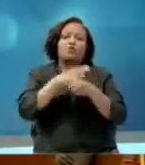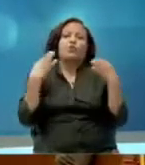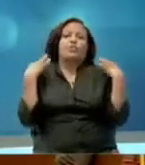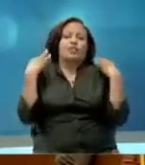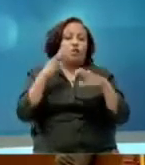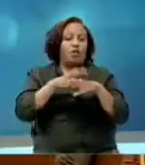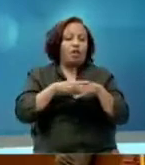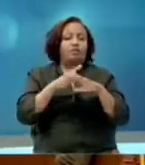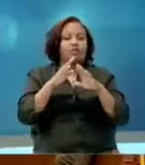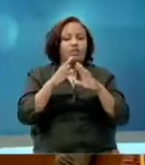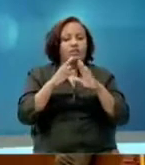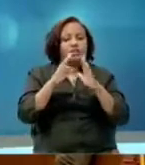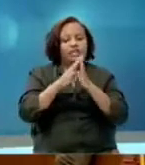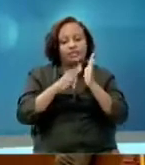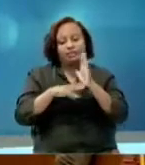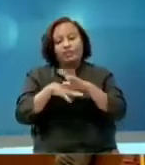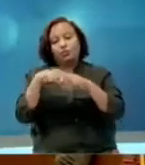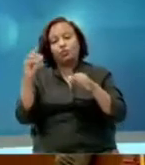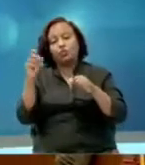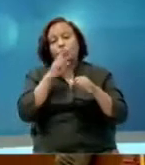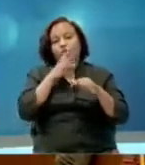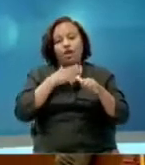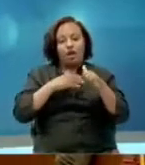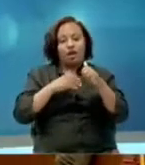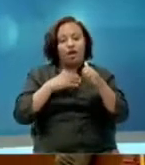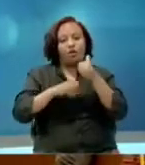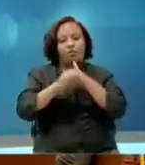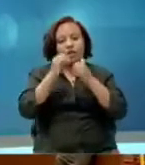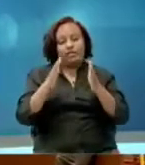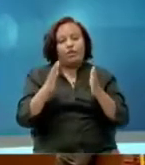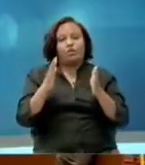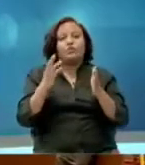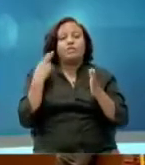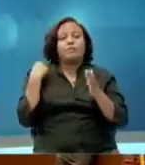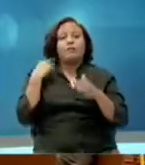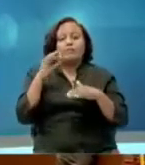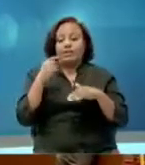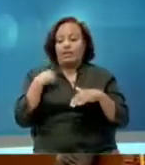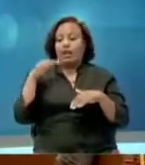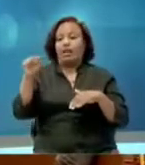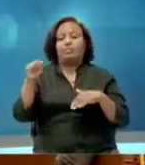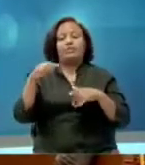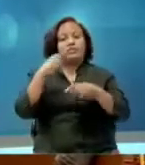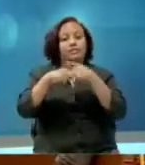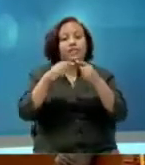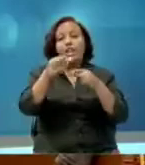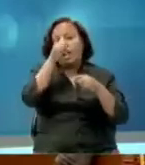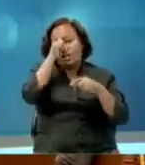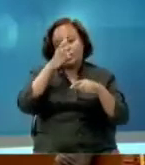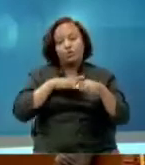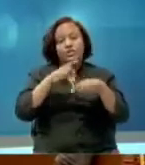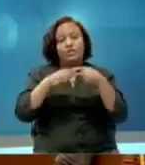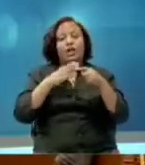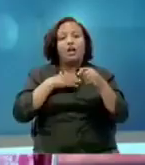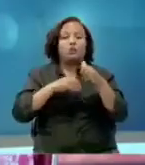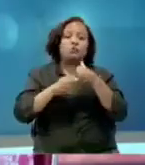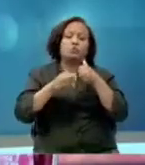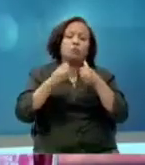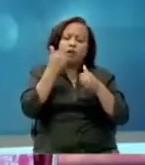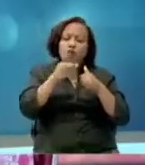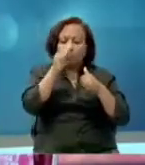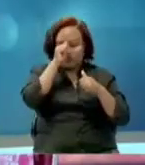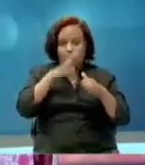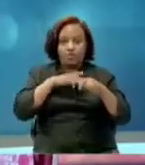ጤናው ላይ ከዲሲፕሊን ውጭ በሆነ መንገድ ነው አካል ጉዳተኛ ሕክምና እያገኘ የሚገባው። እኔ እናንተ ስንሄድ ወይም ሌላ ሰው ሲሄድ አካል ጉዳተኛ ያሉን ሌላ ሰው